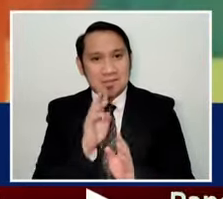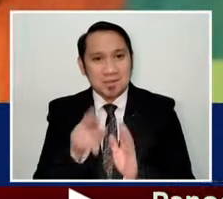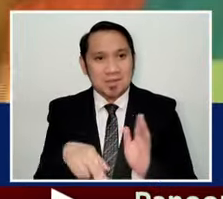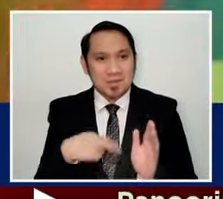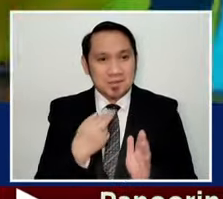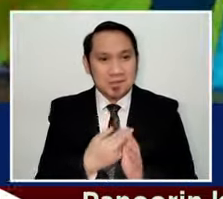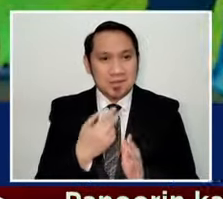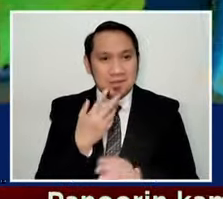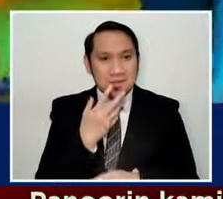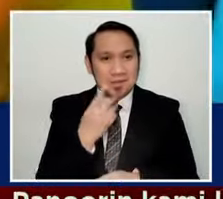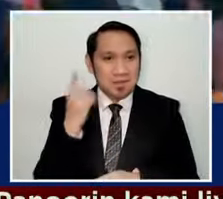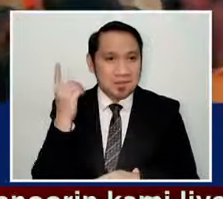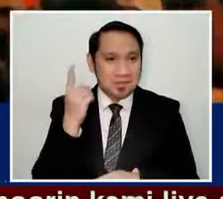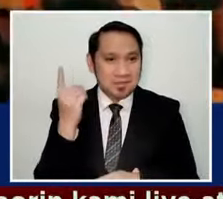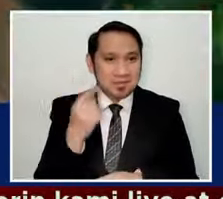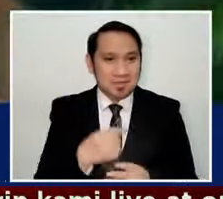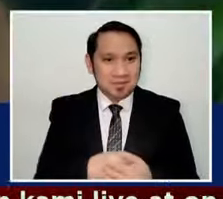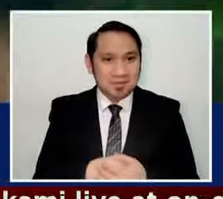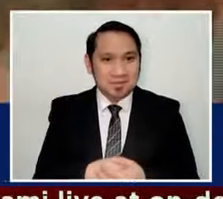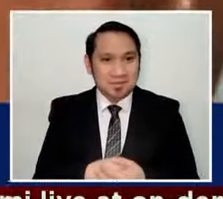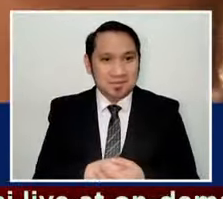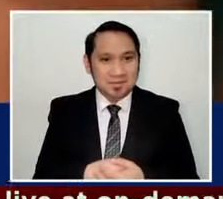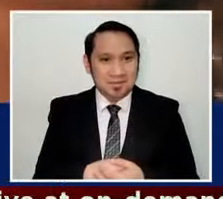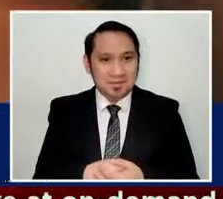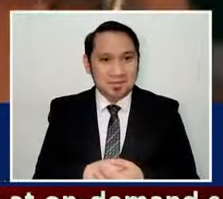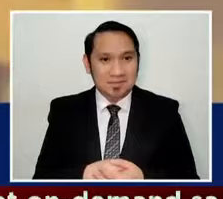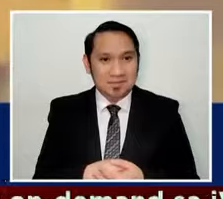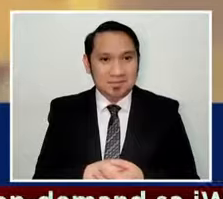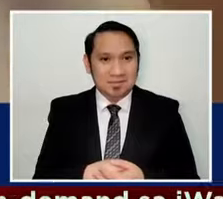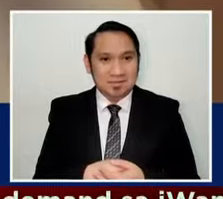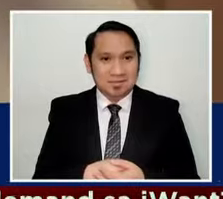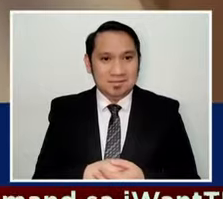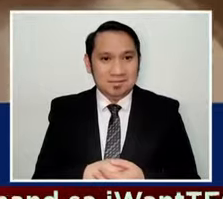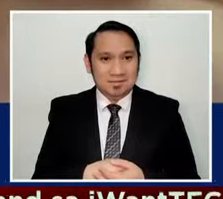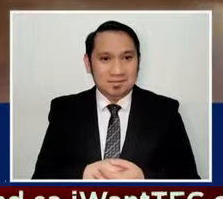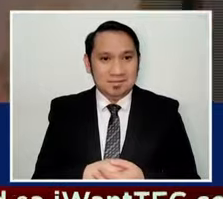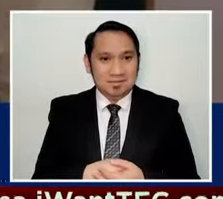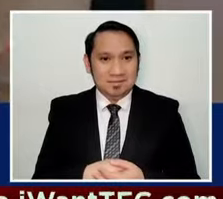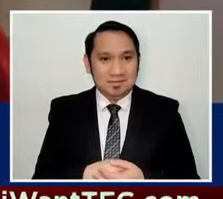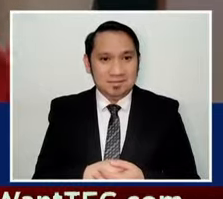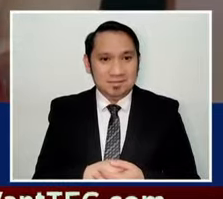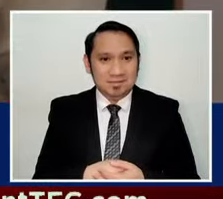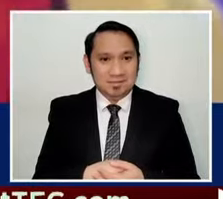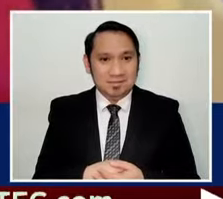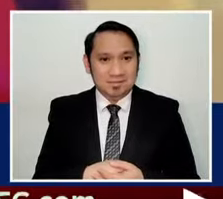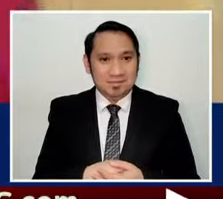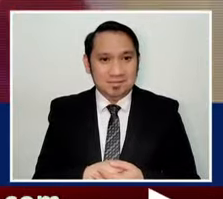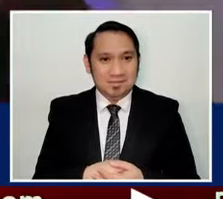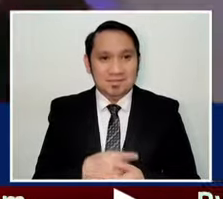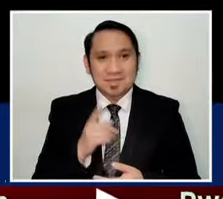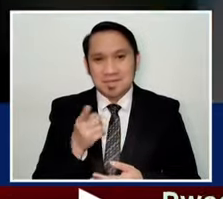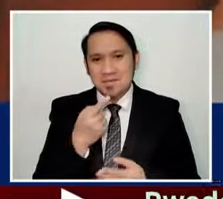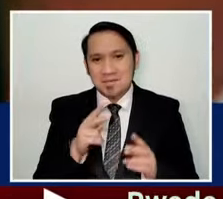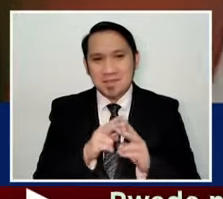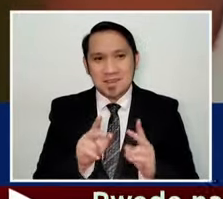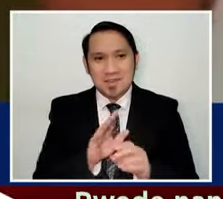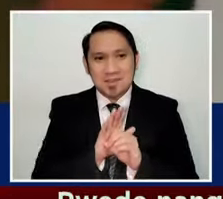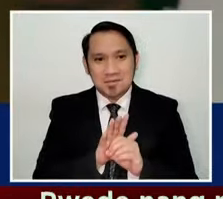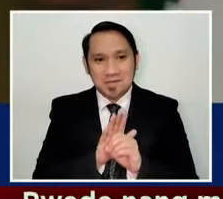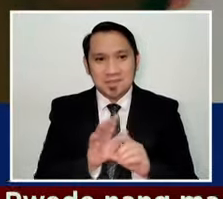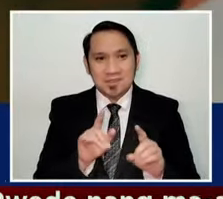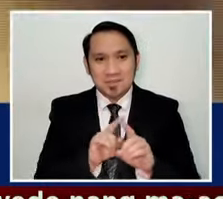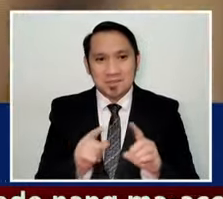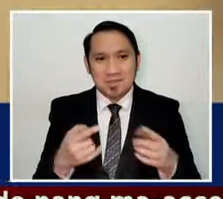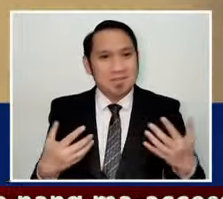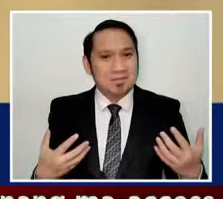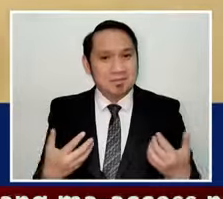bidang sina Maris Racal, Aura, Calad Karen at Enchong D. Ako ang groom. Pressured pero mas na-challenge sila